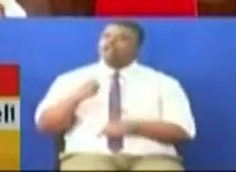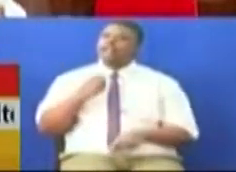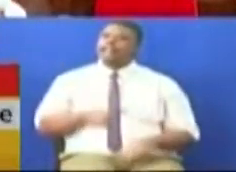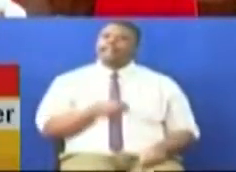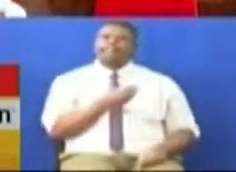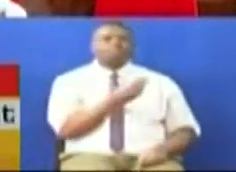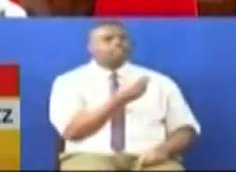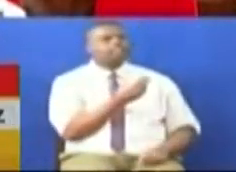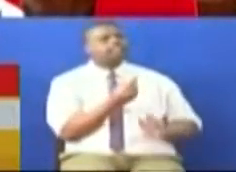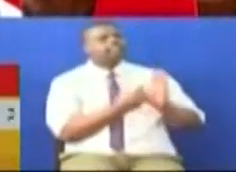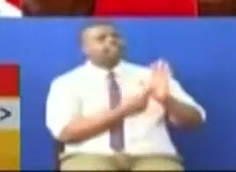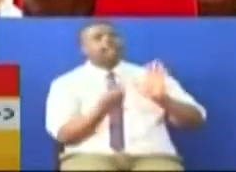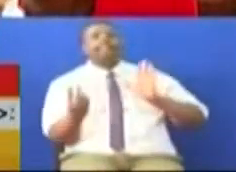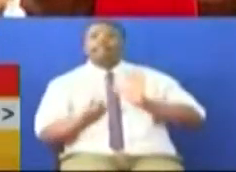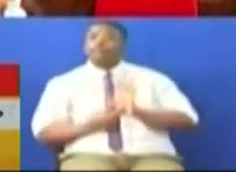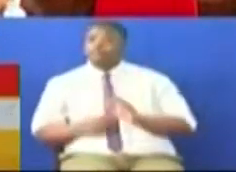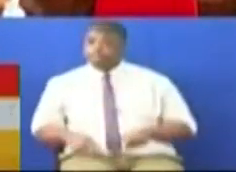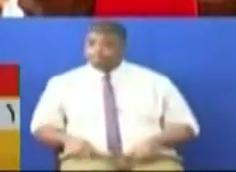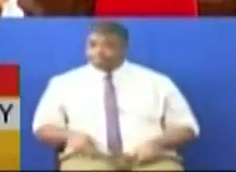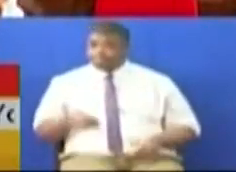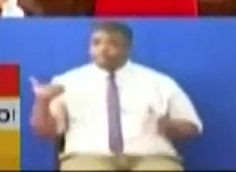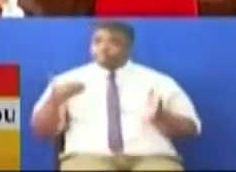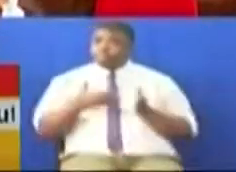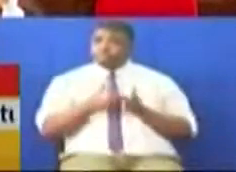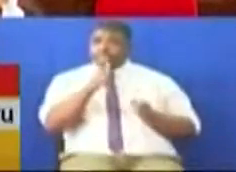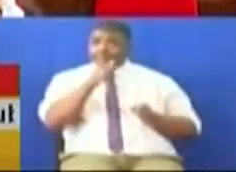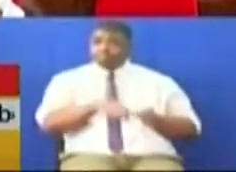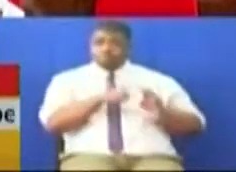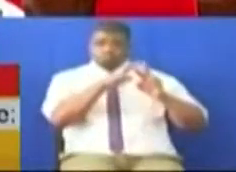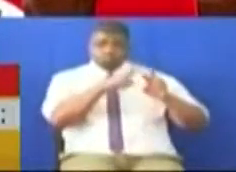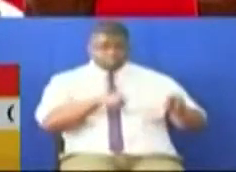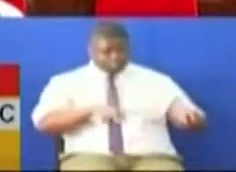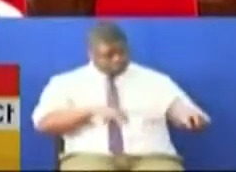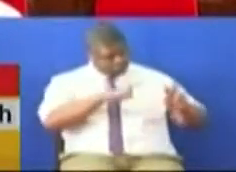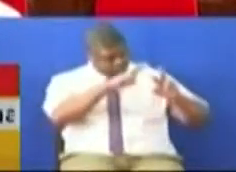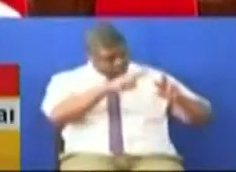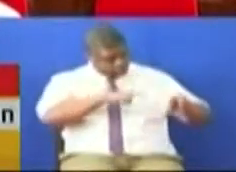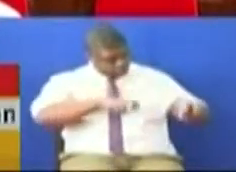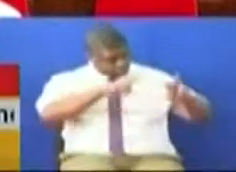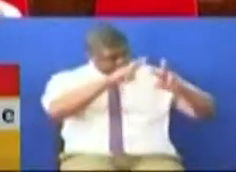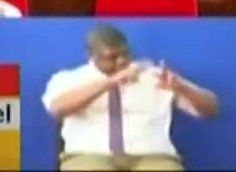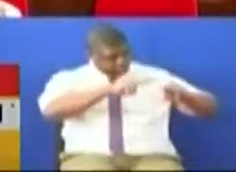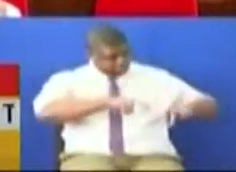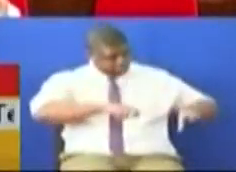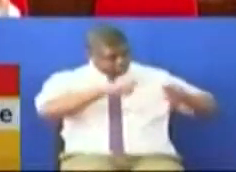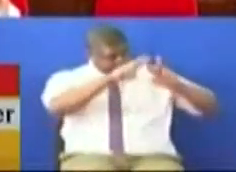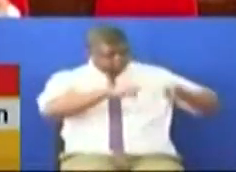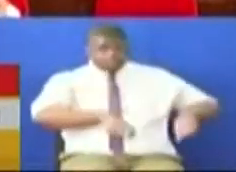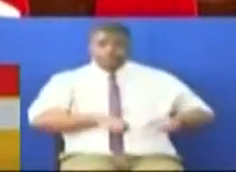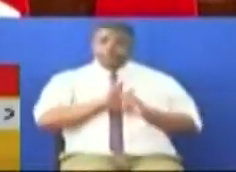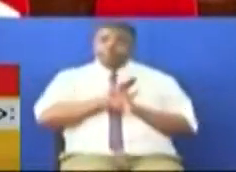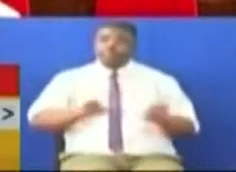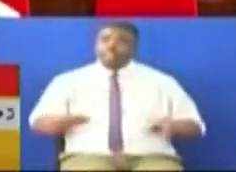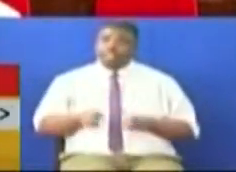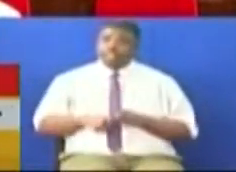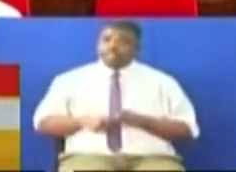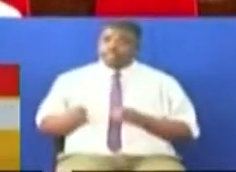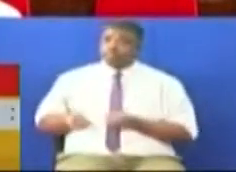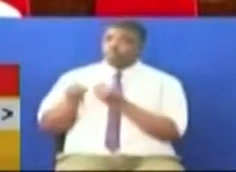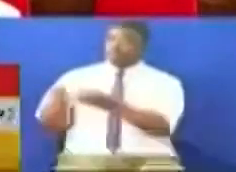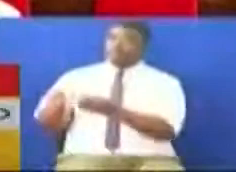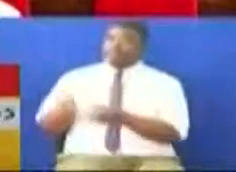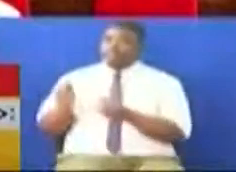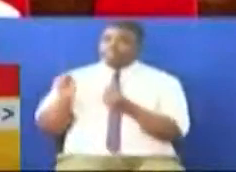lakini CAG anakwenda kufanya ukaguzi, mpaka CAG anakwenda kufanya ukaguzi tayari walikuwa wamekabidhi